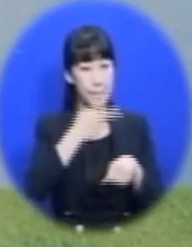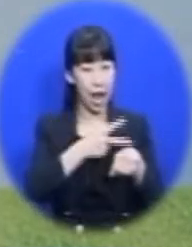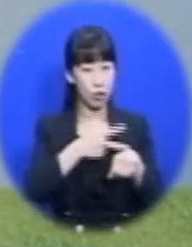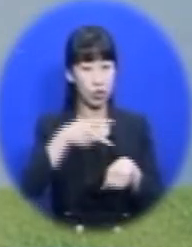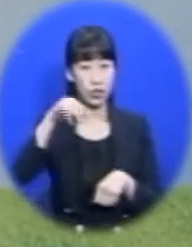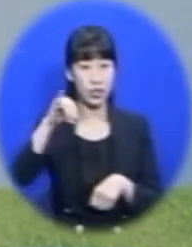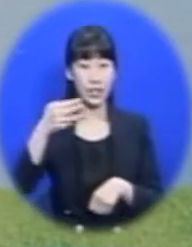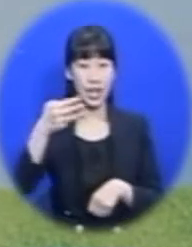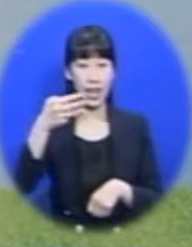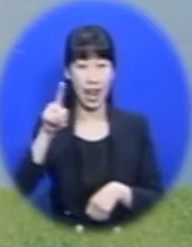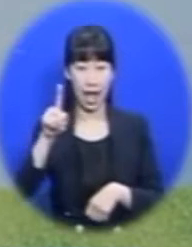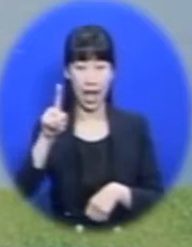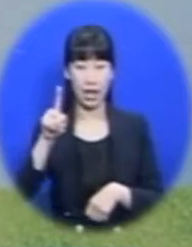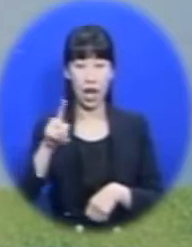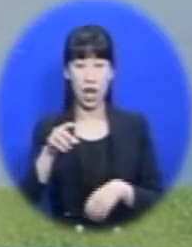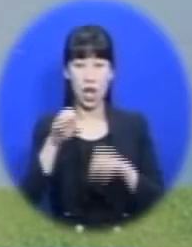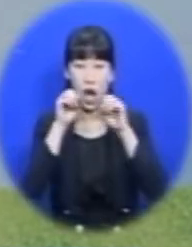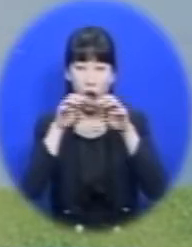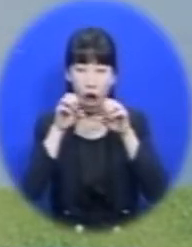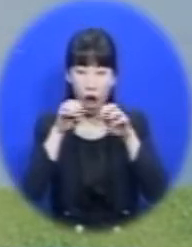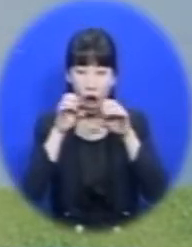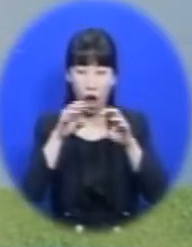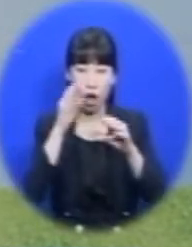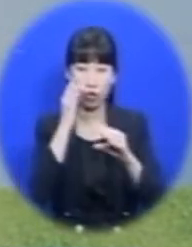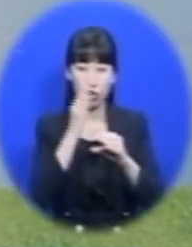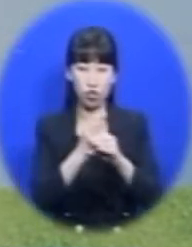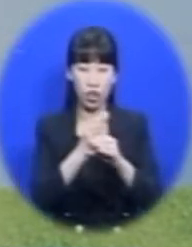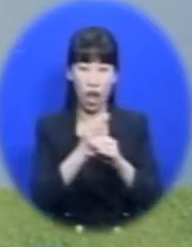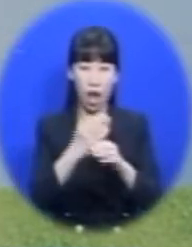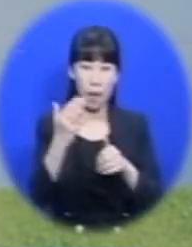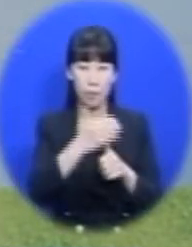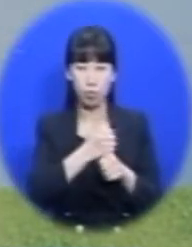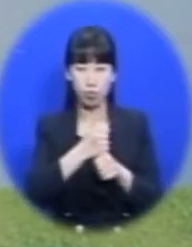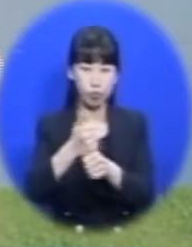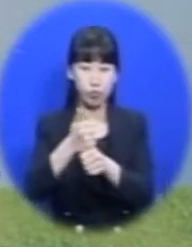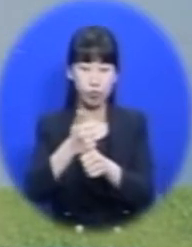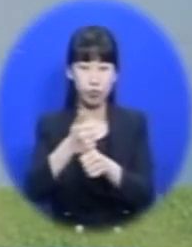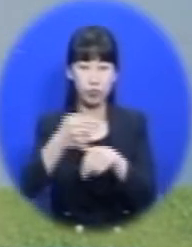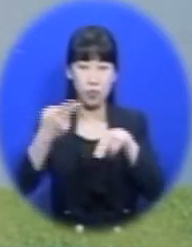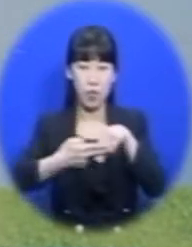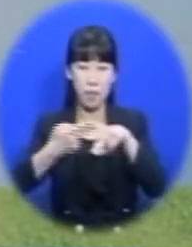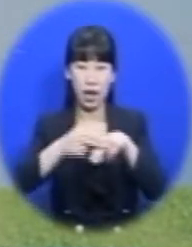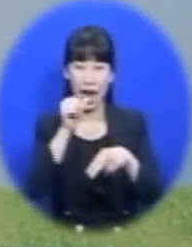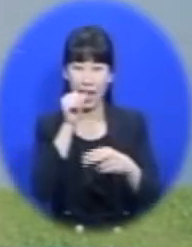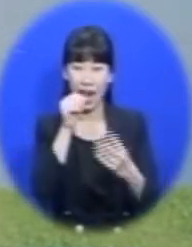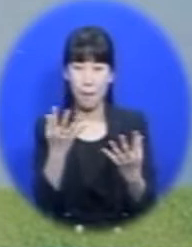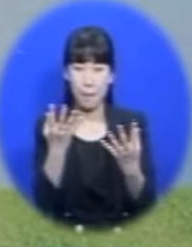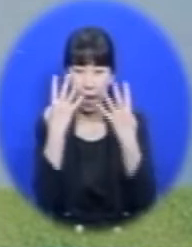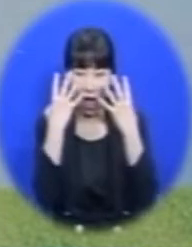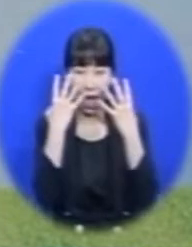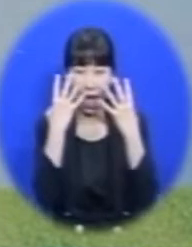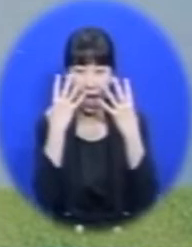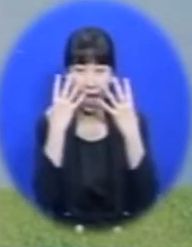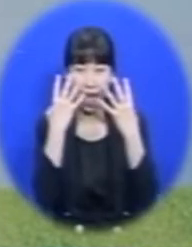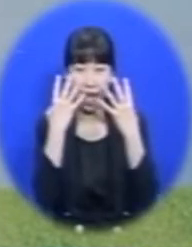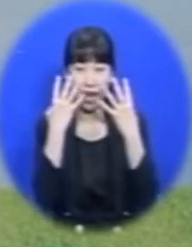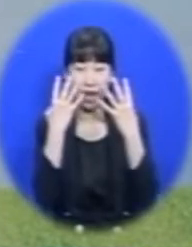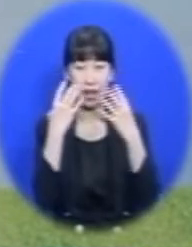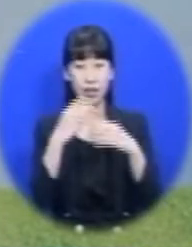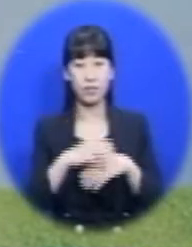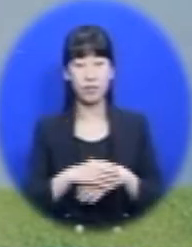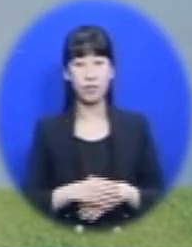빌립보 감옥에 전도하다가 붙들려서 매맞고 감옥에 갇혔잖아요. 감옥에